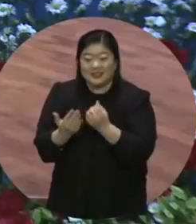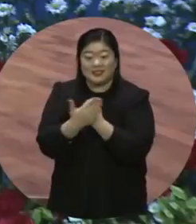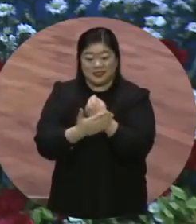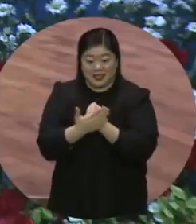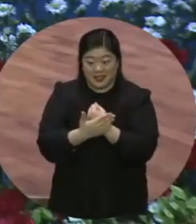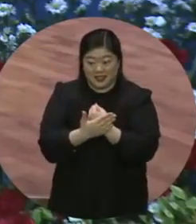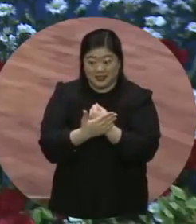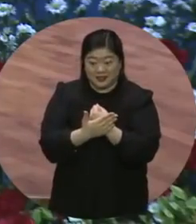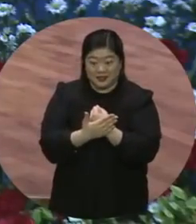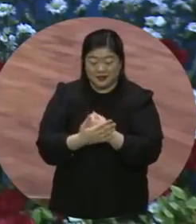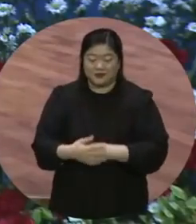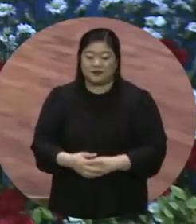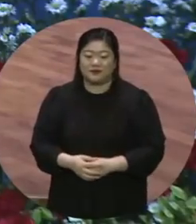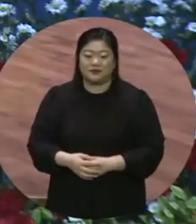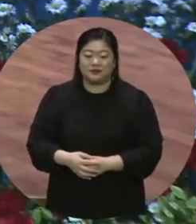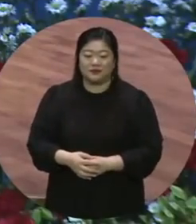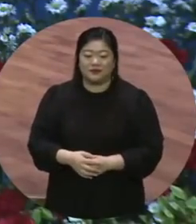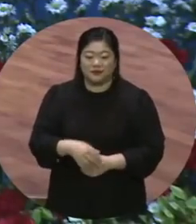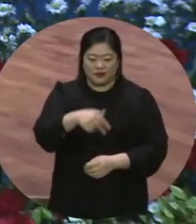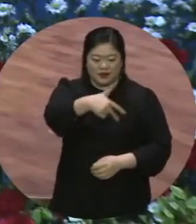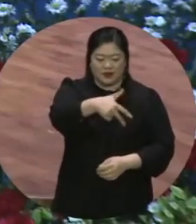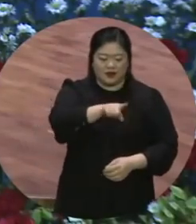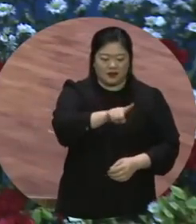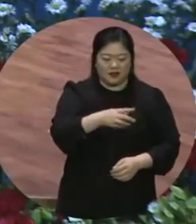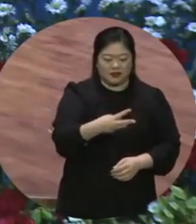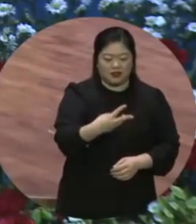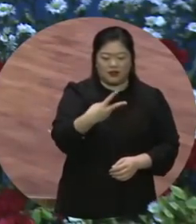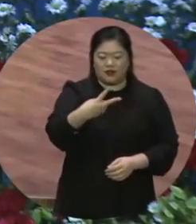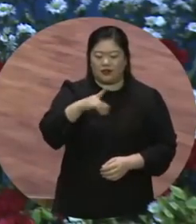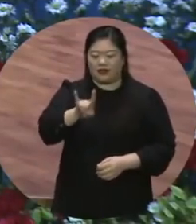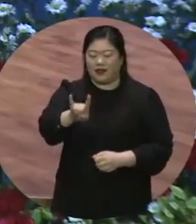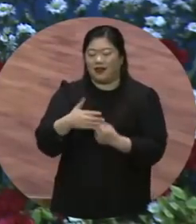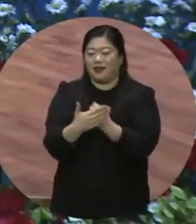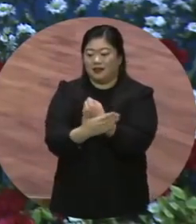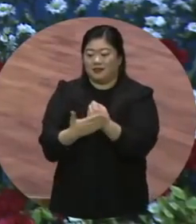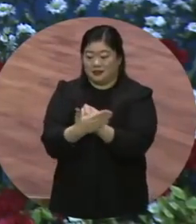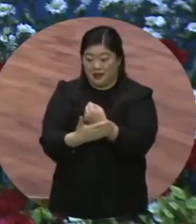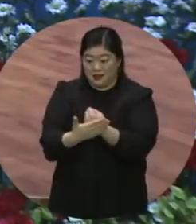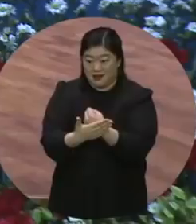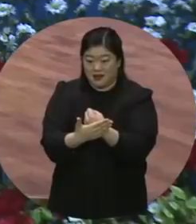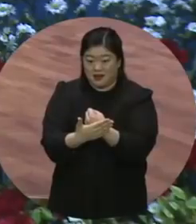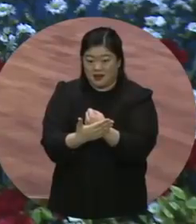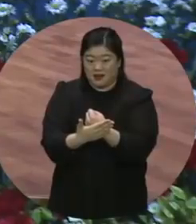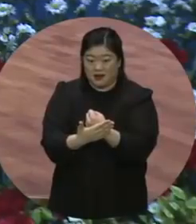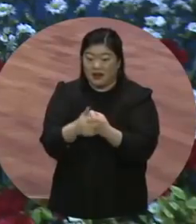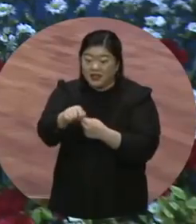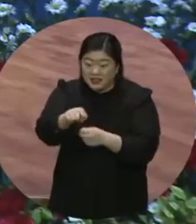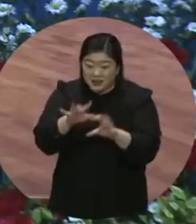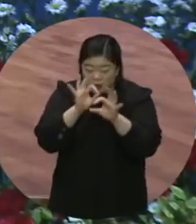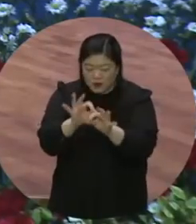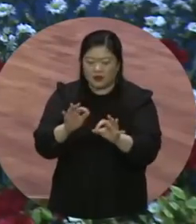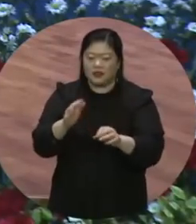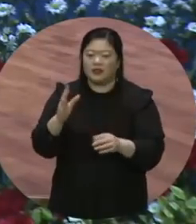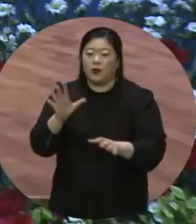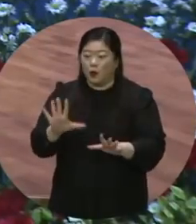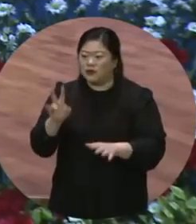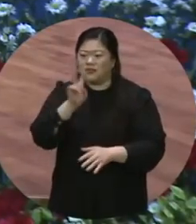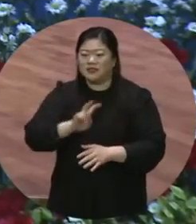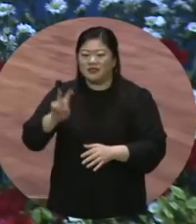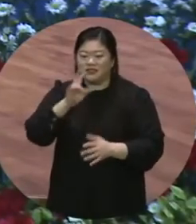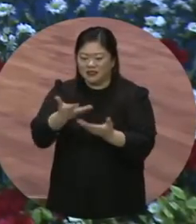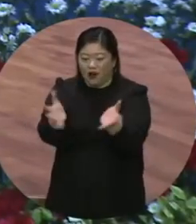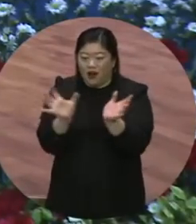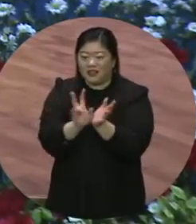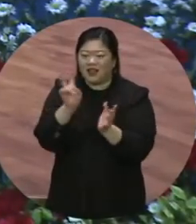은혜 그랬는데 이 말은요 우리 신앙생활 하면서 한마디로 약간 우리 성가대 찬양이 참